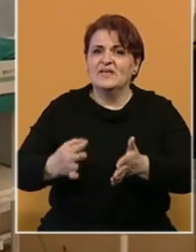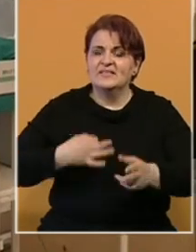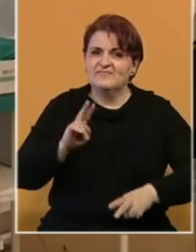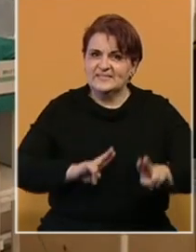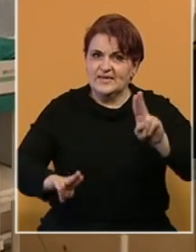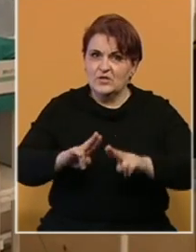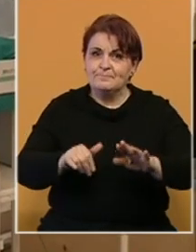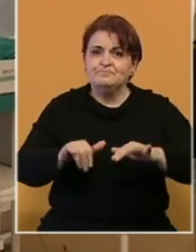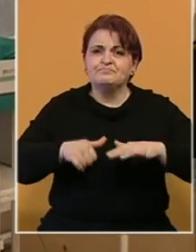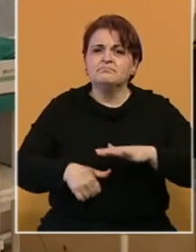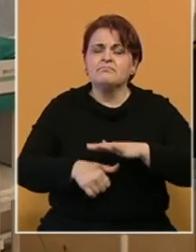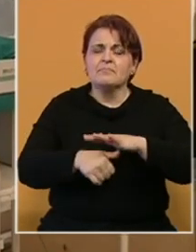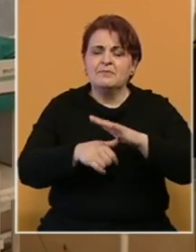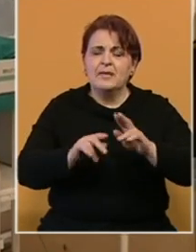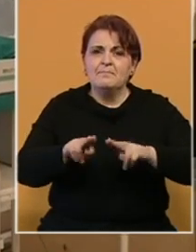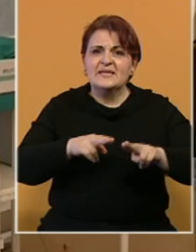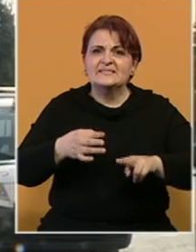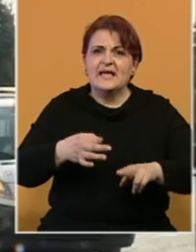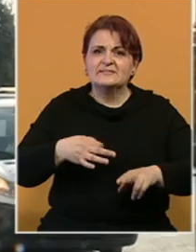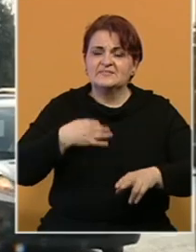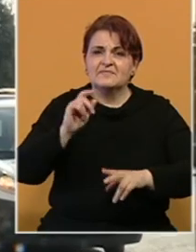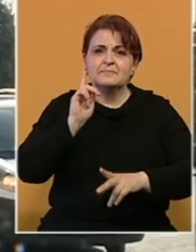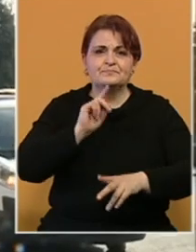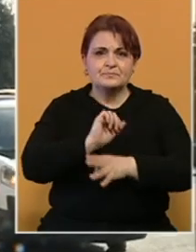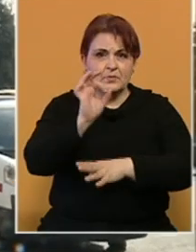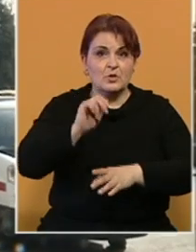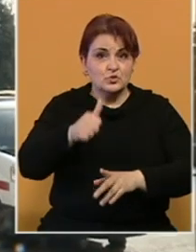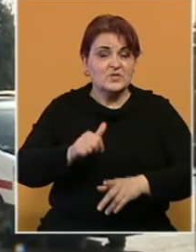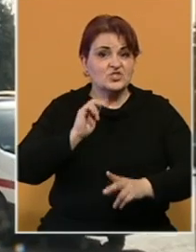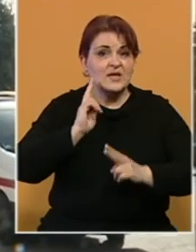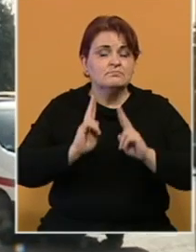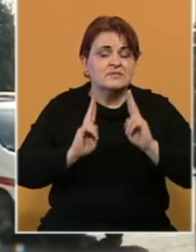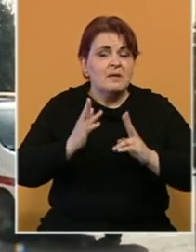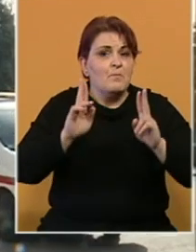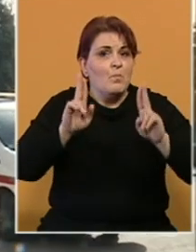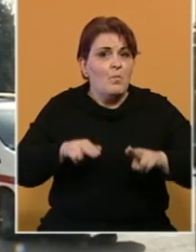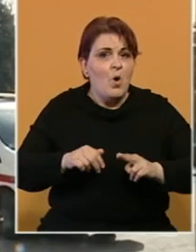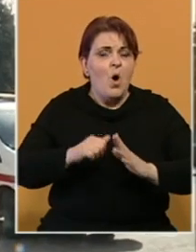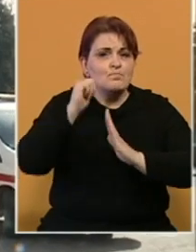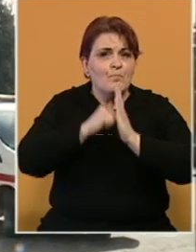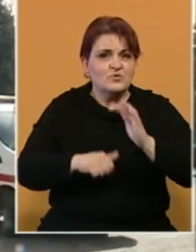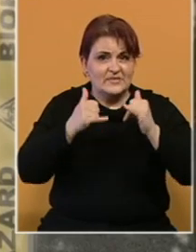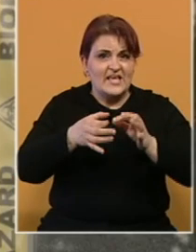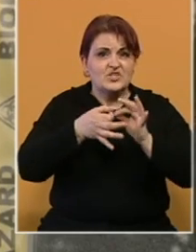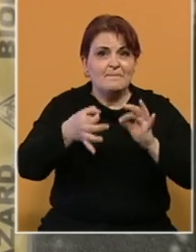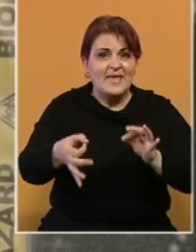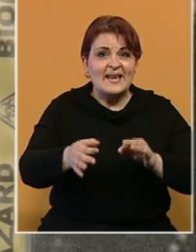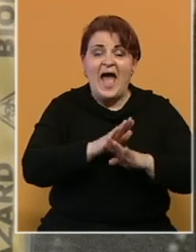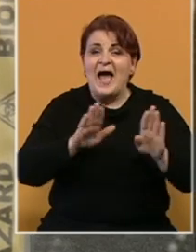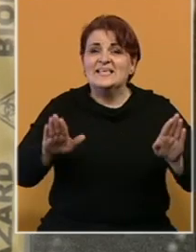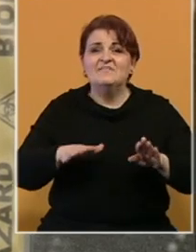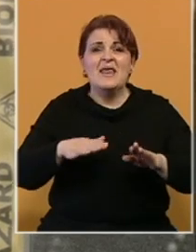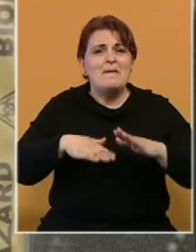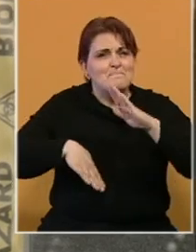njegu. Krizni štab Ministarstva zdravstva Zeničko-Dobojskog kantona sutra će razmatrati i mogućnost pooštravanja trenutnih mjera, a sve u